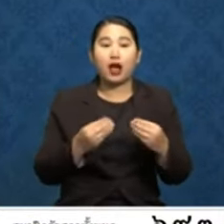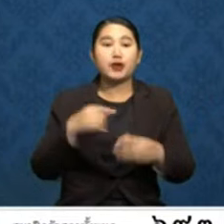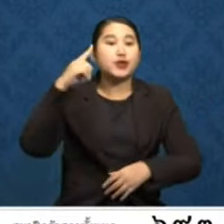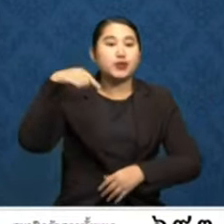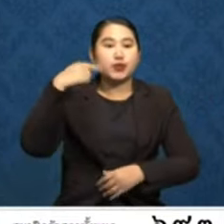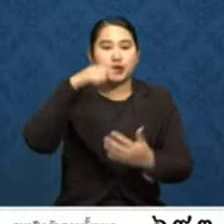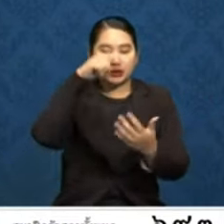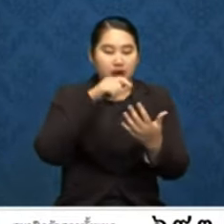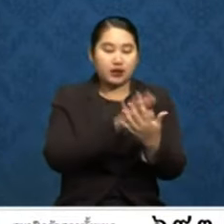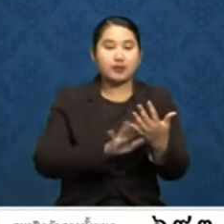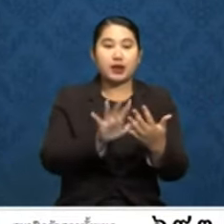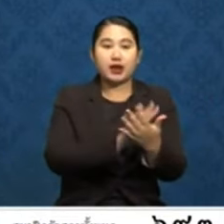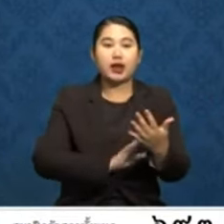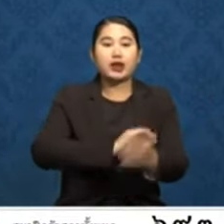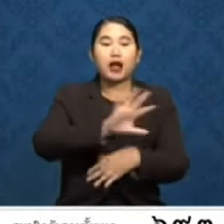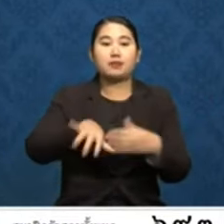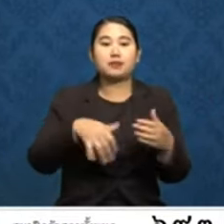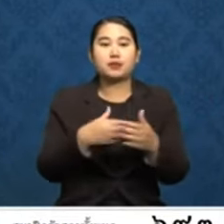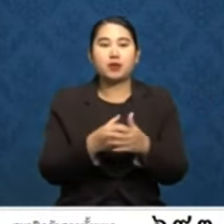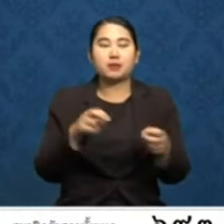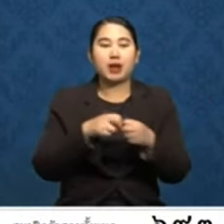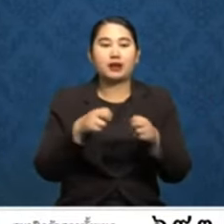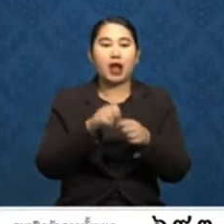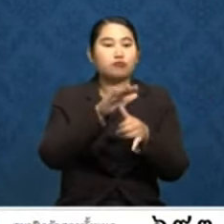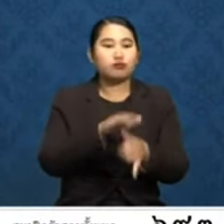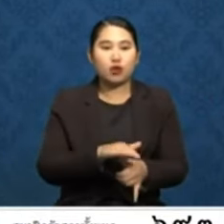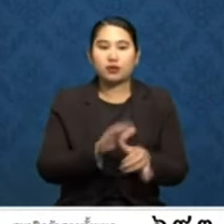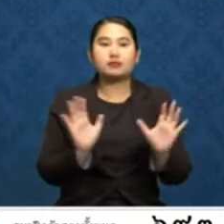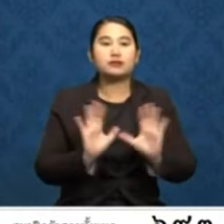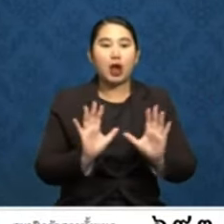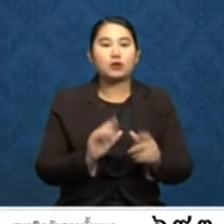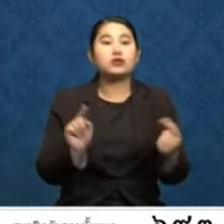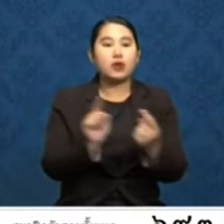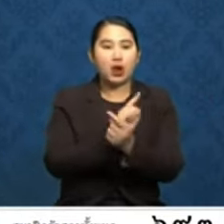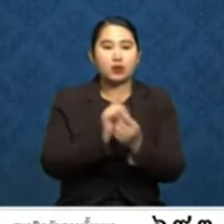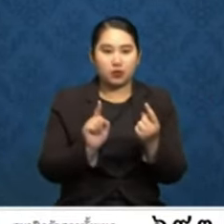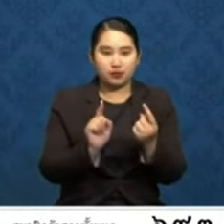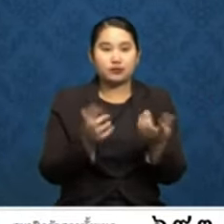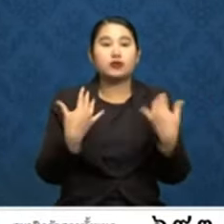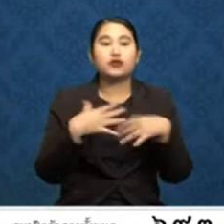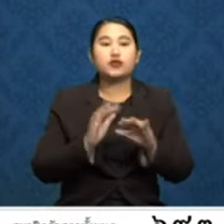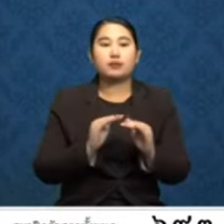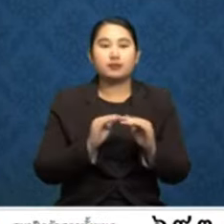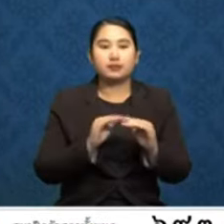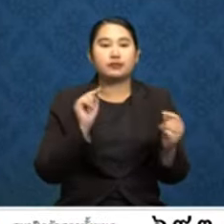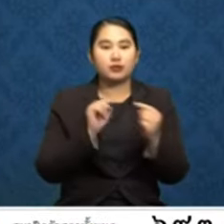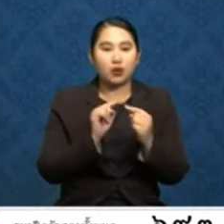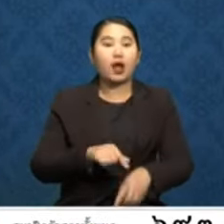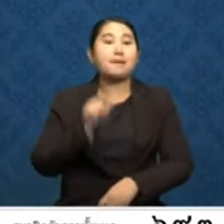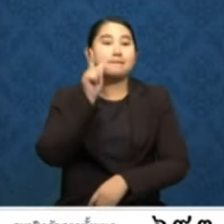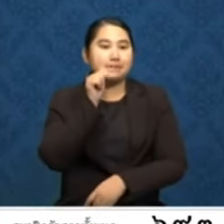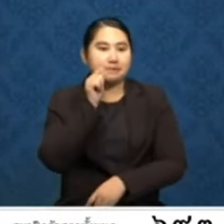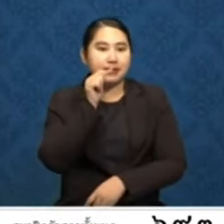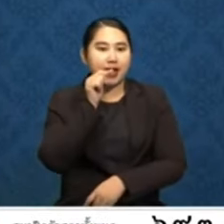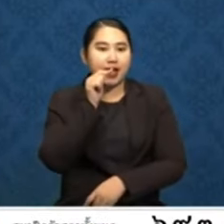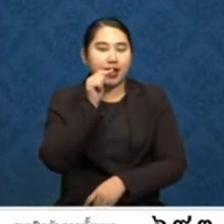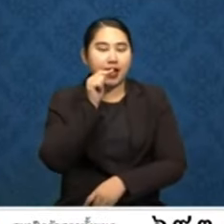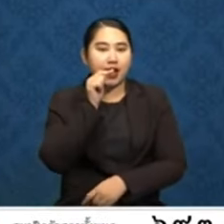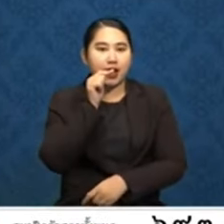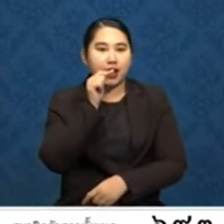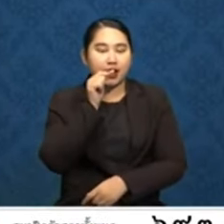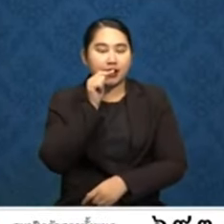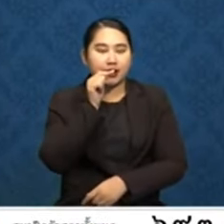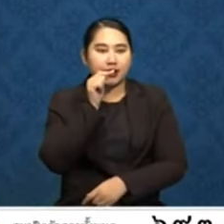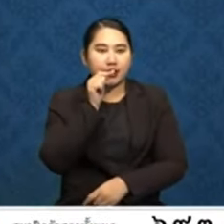ทศไทยไม่ต้องเผชิญกับการเลือกปฏิบัติอยู่ในสังคมที่สามารถเป็นทั้งแม่และเจริญเติบ